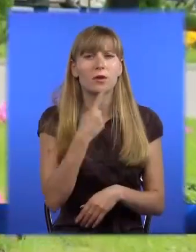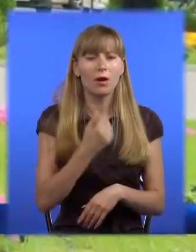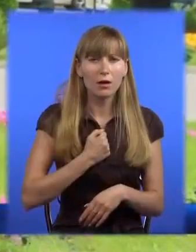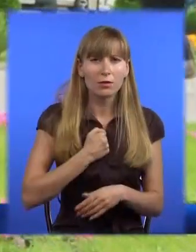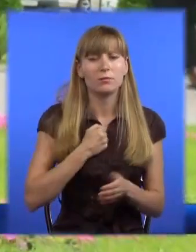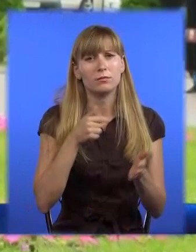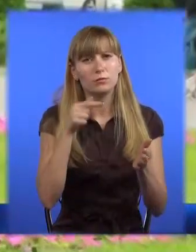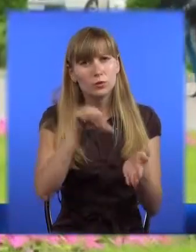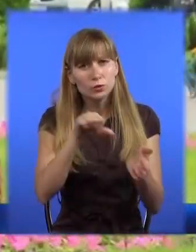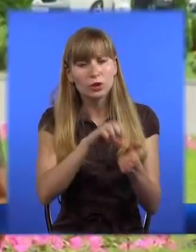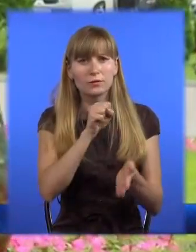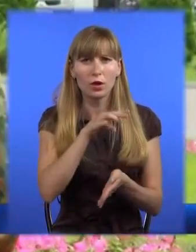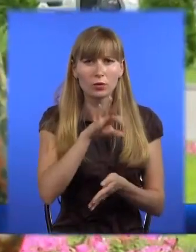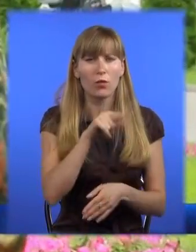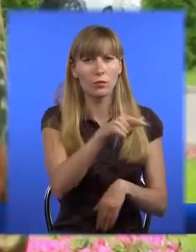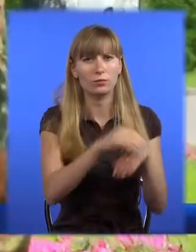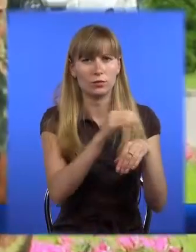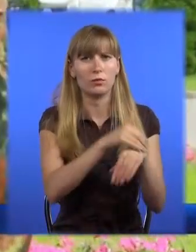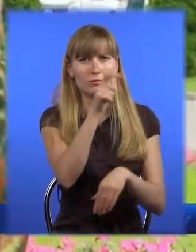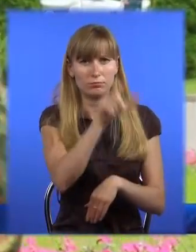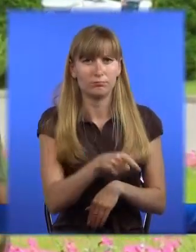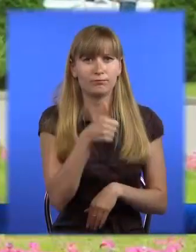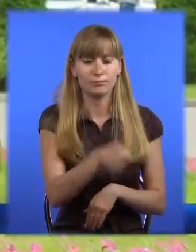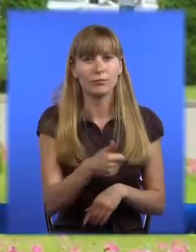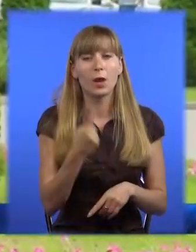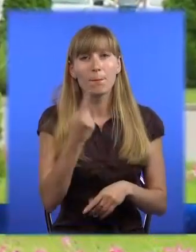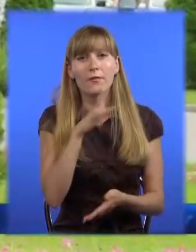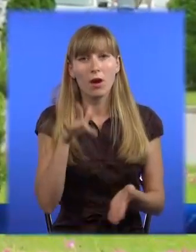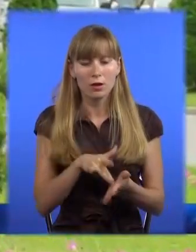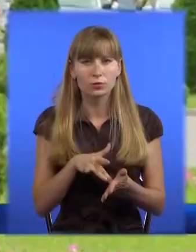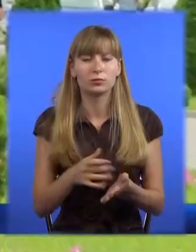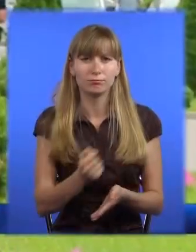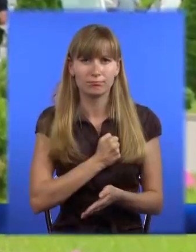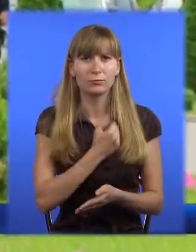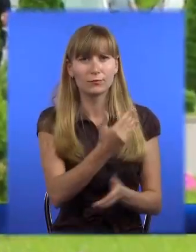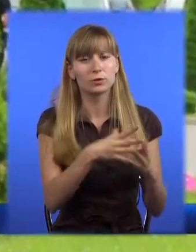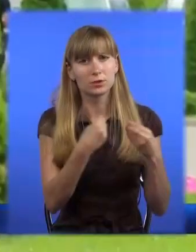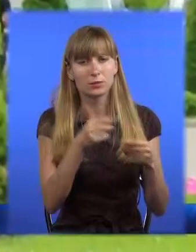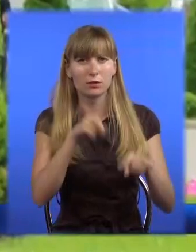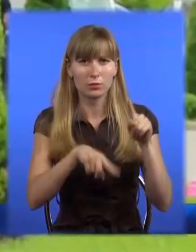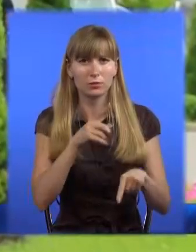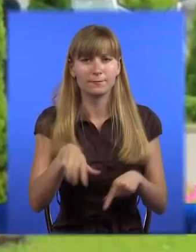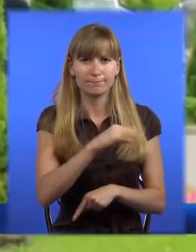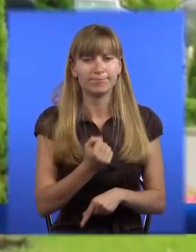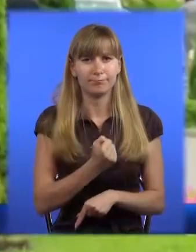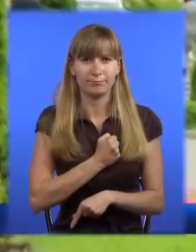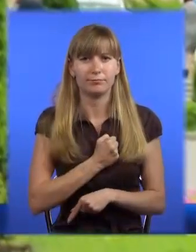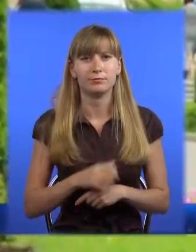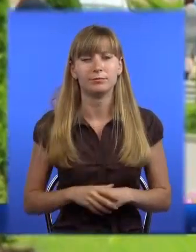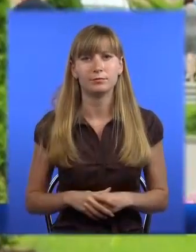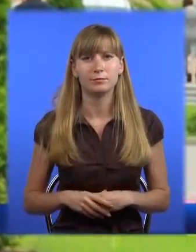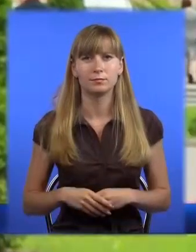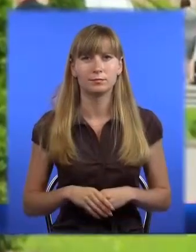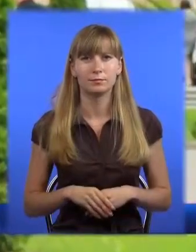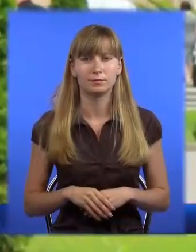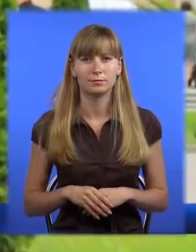воїном, борцем за справедливість та доброю людиною. Перший міський приносить свої співчуття рідним та близьким Володимира.